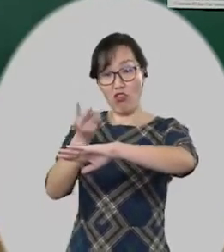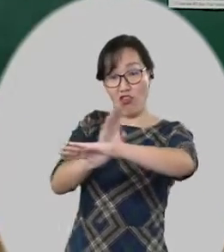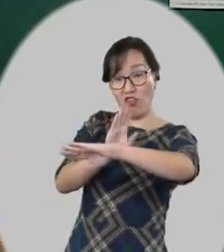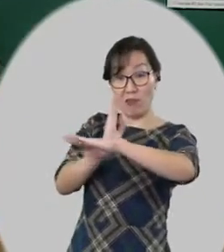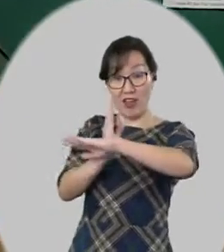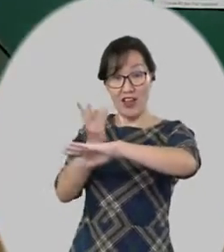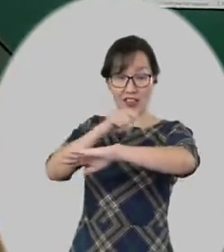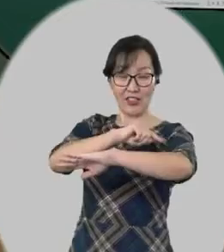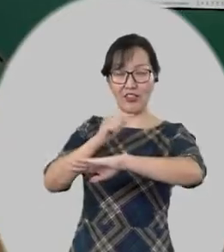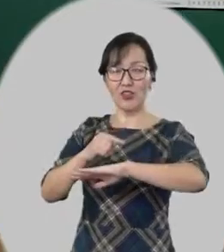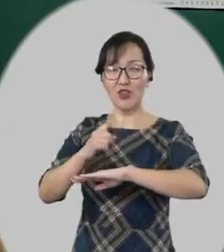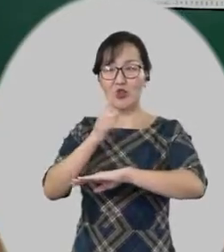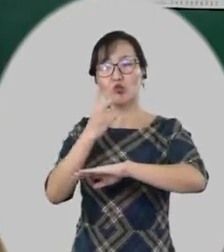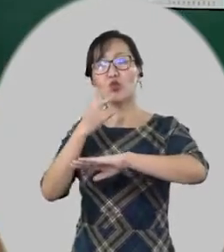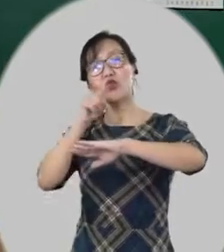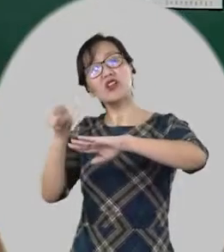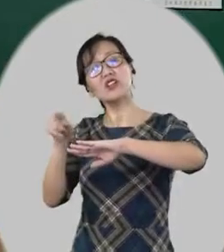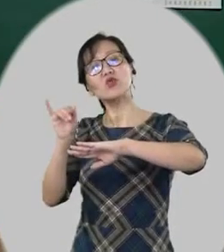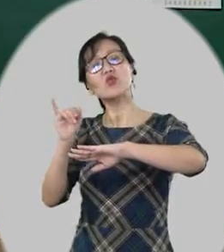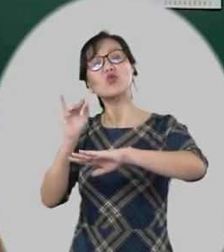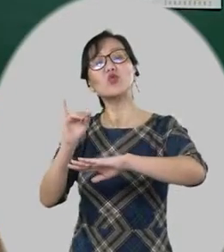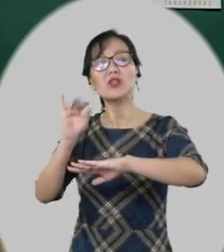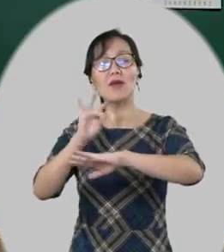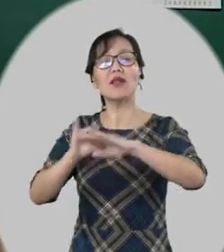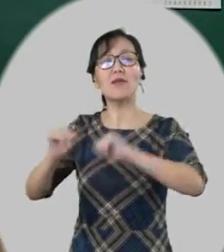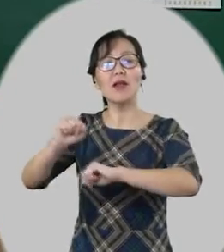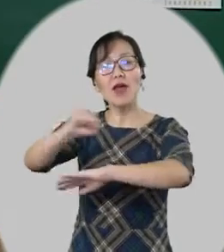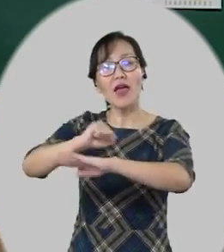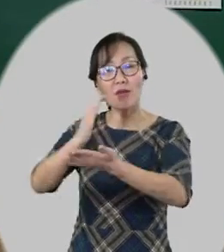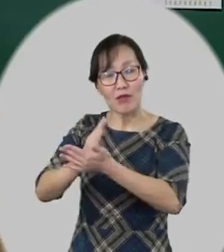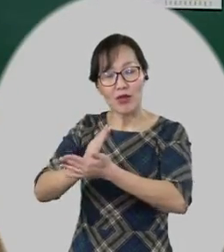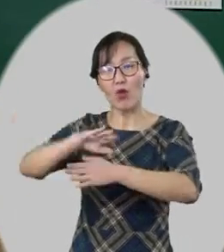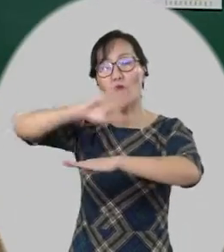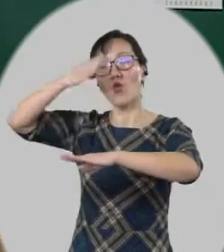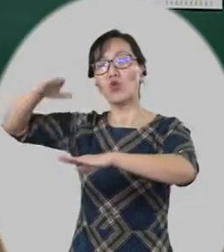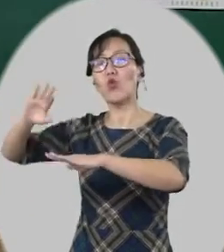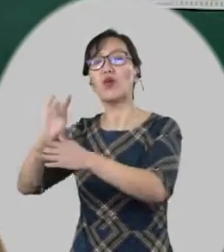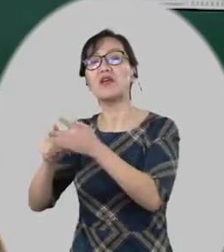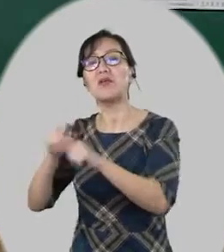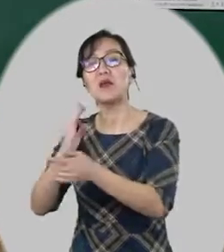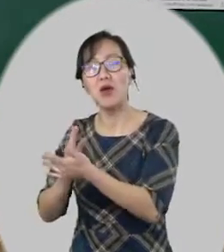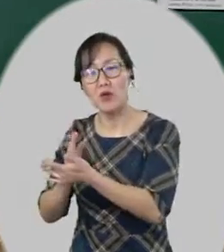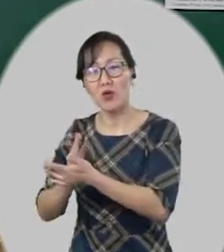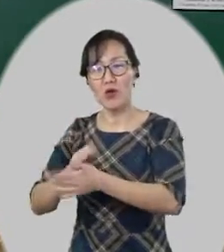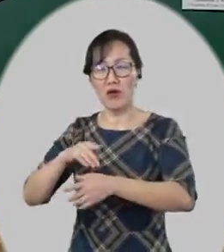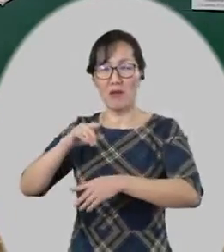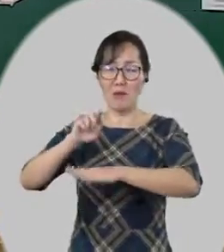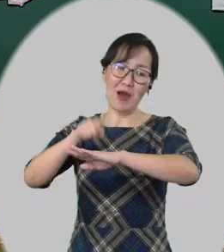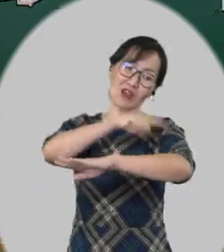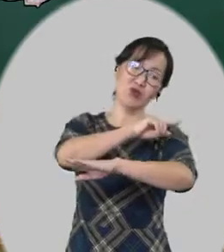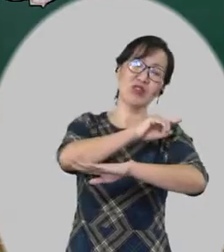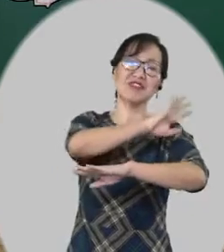Тэгэхээр бүгдээрээ Монгол орны зүүн хэсгээр ямар ямар аймагуд байна уу, ямар ямар уул нурууд байна уу, баруун хэсгээр ямар ямар аймагуд